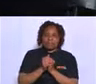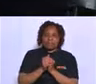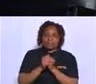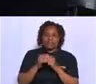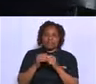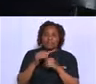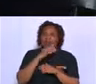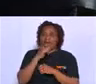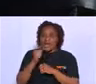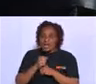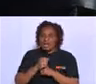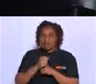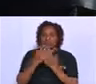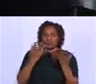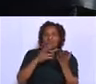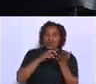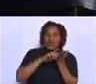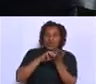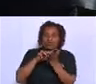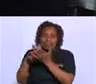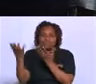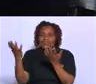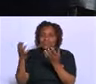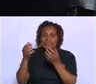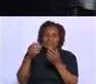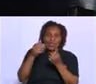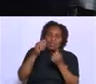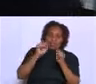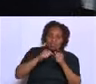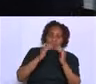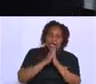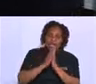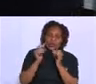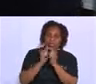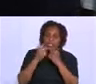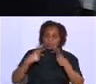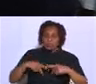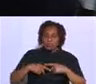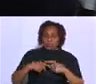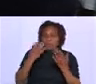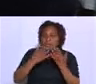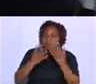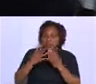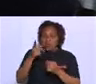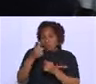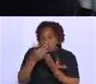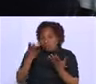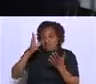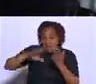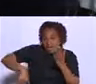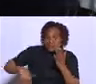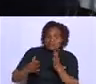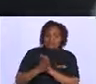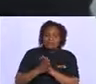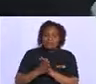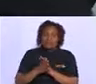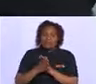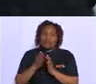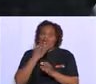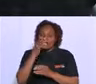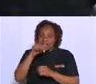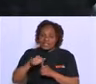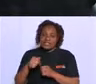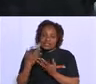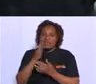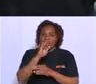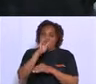Mchungaji anaendelea kuzunguka kule kuomba na watu, lakini bado wito haujafungwa. Inawezekana ulichelewa mahala fulani kuitikia wito huu.